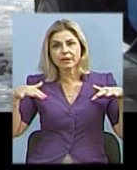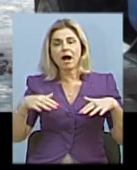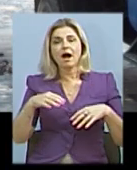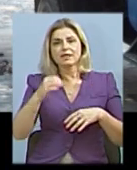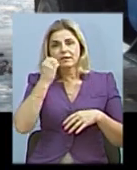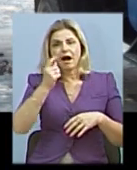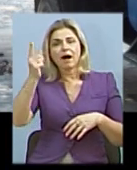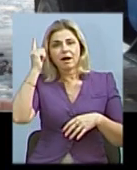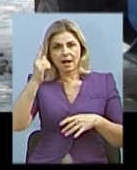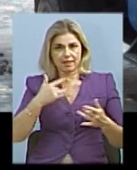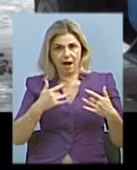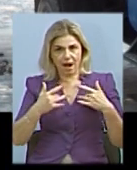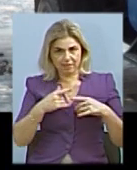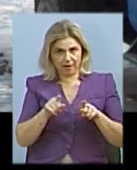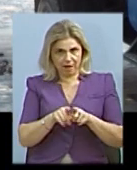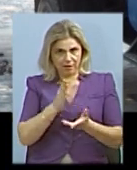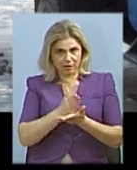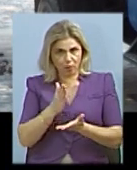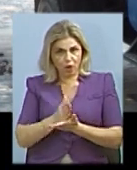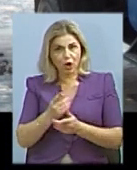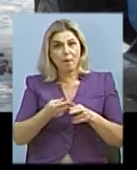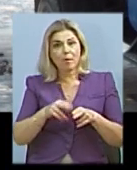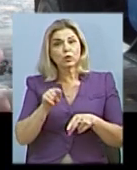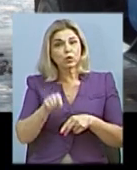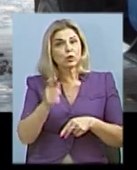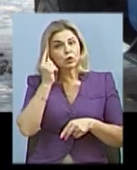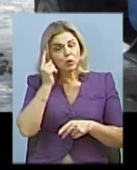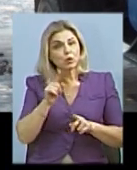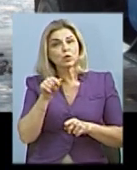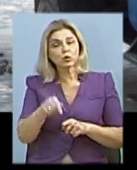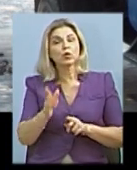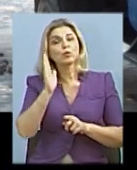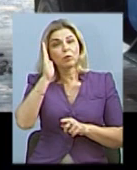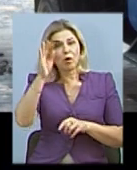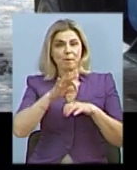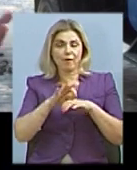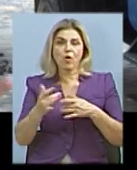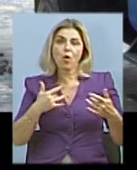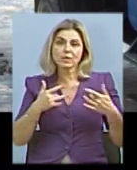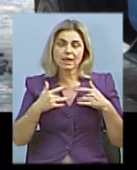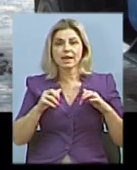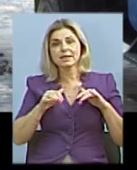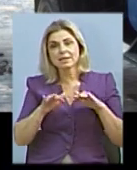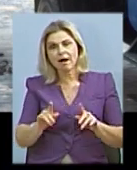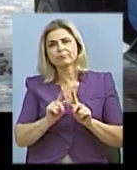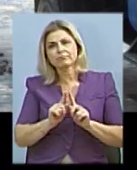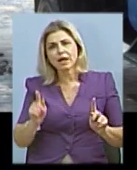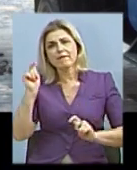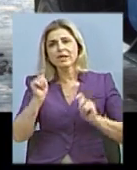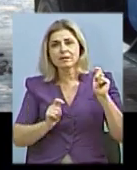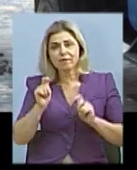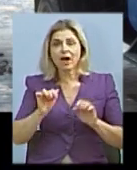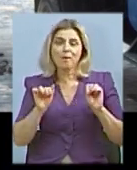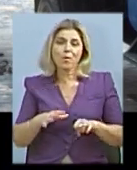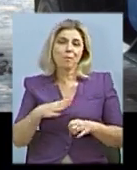розташовується. Тому я думаю, що в майбутньому тут можуть проводитися концерти, заходи, якісь арт-фестивалі, може бути якісь